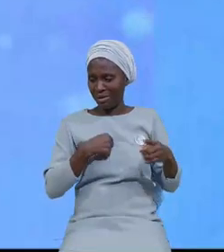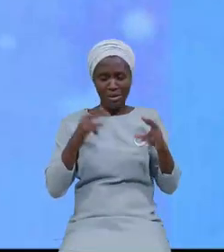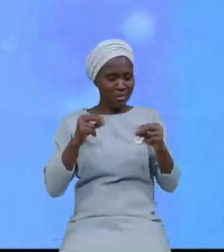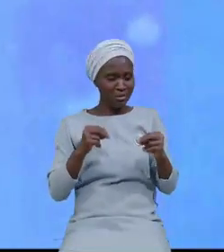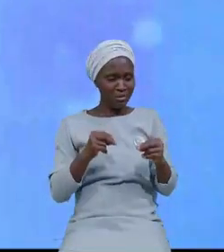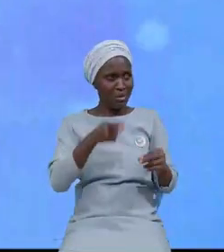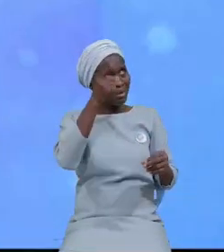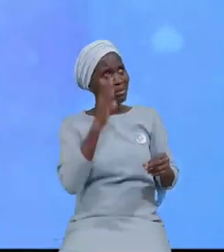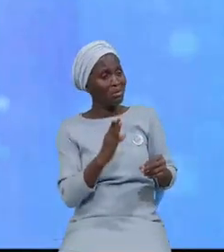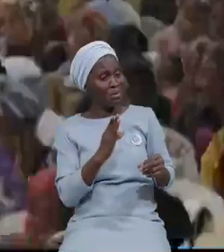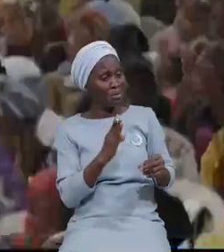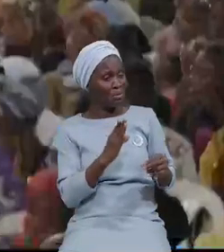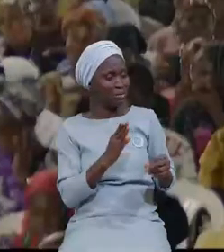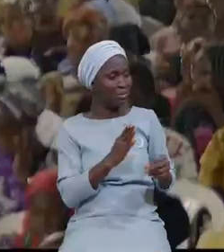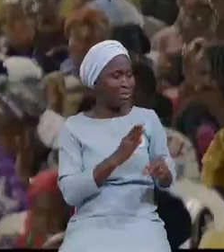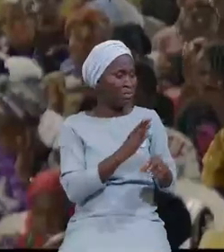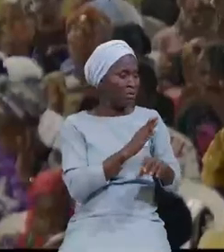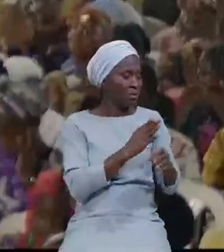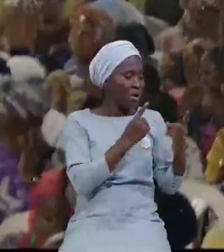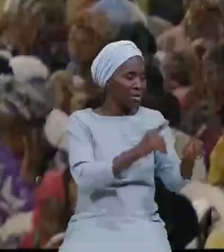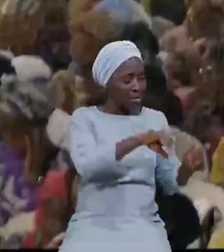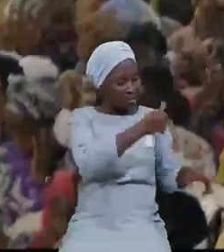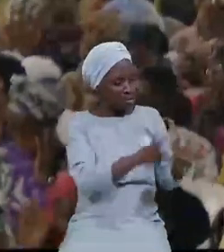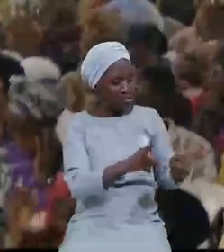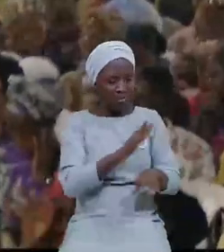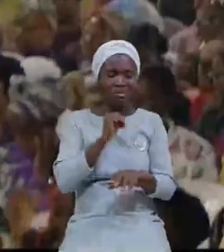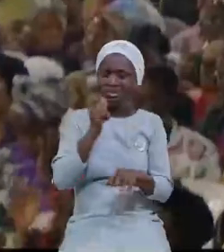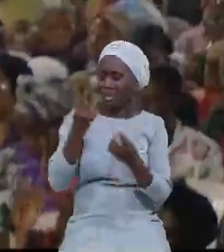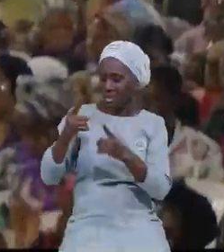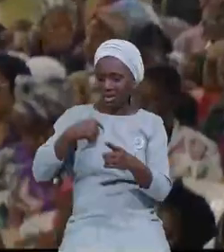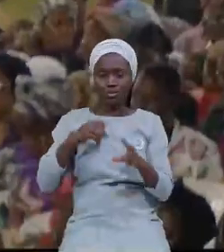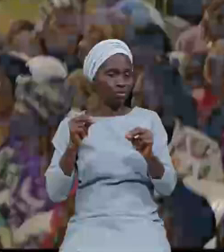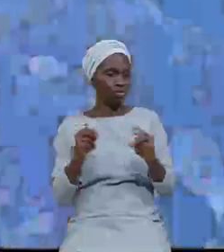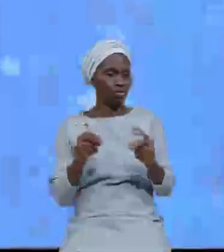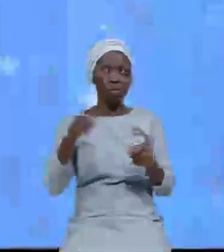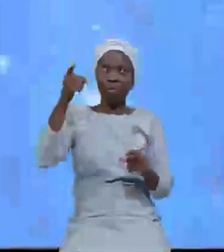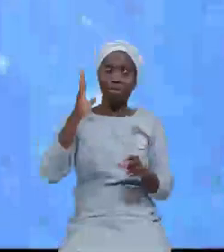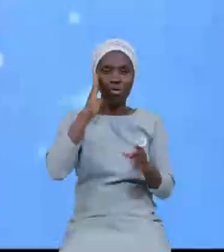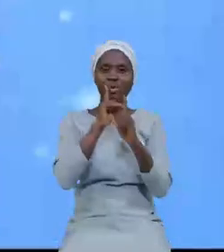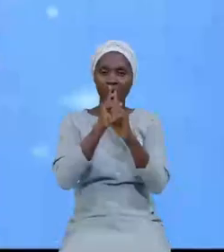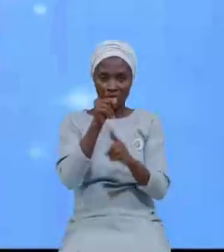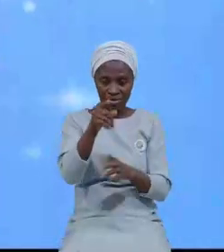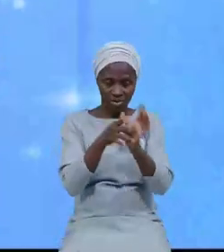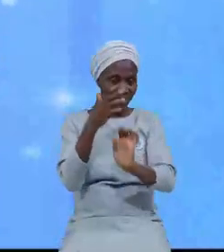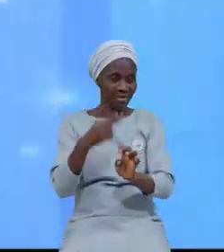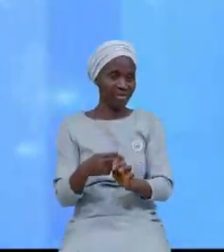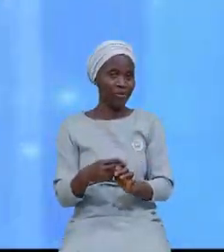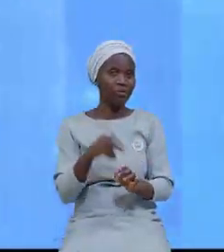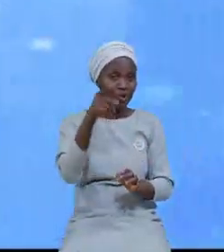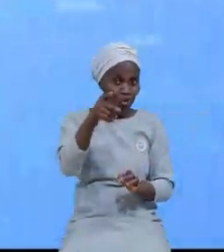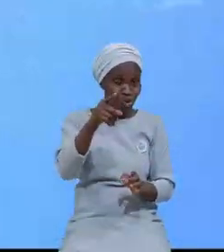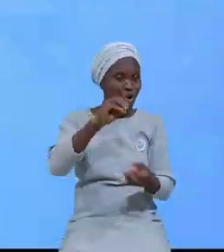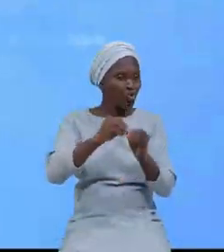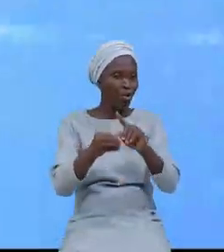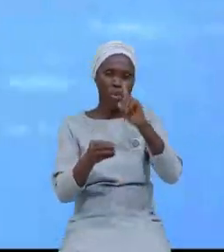il va pas exaucer ma prière ça ce n'est pas vrai il va exaucer ta prière s'il y a quelqu'un la